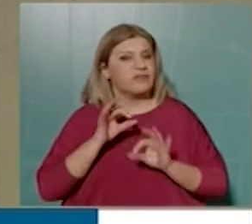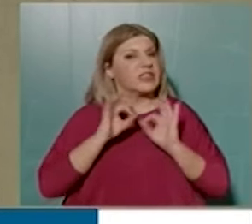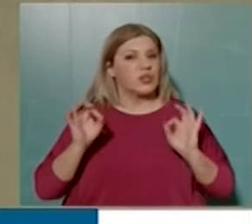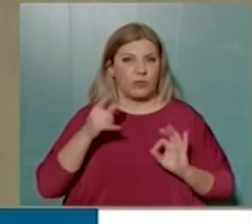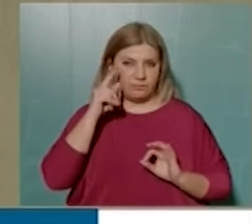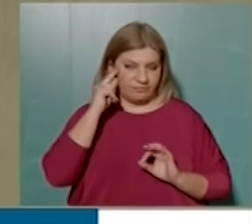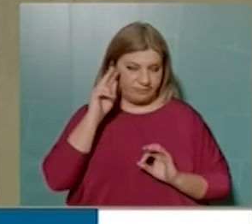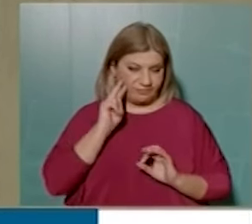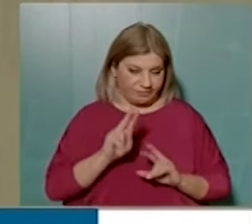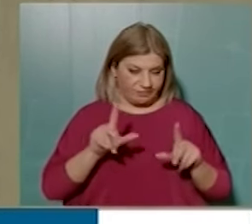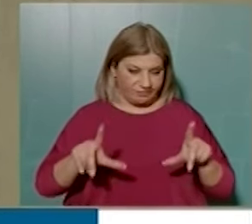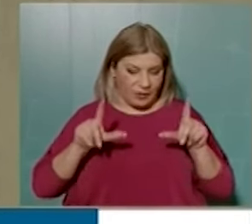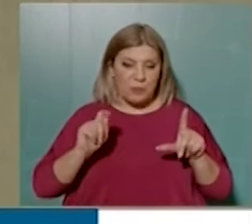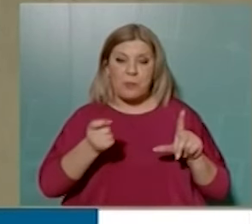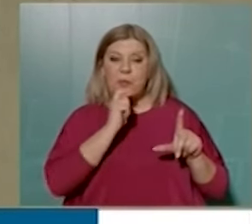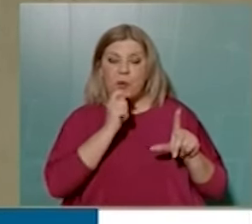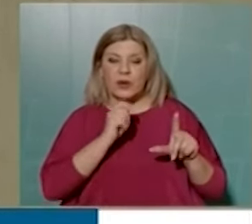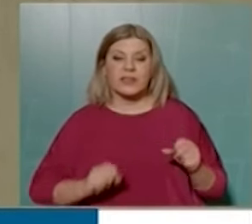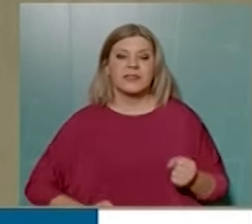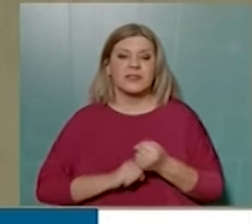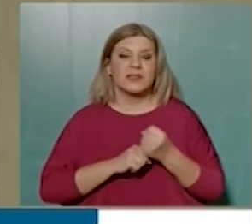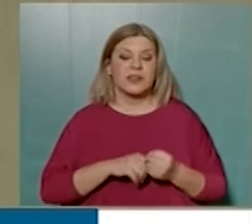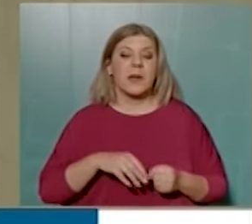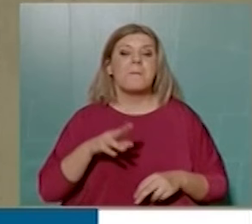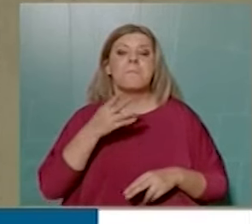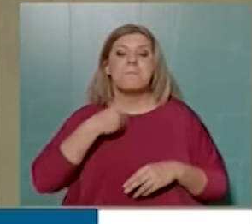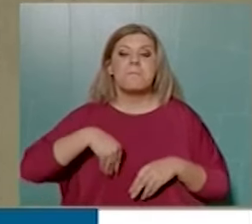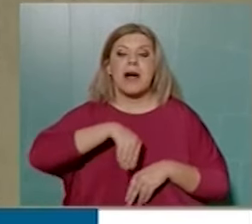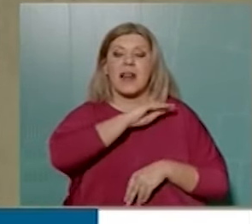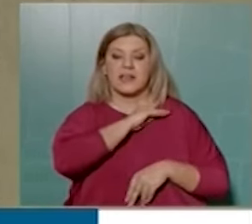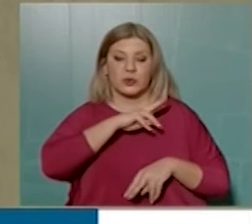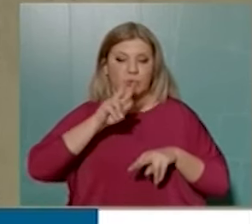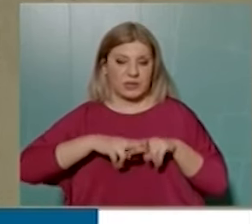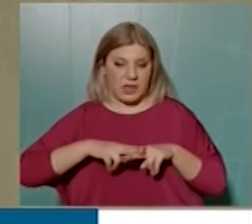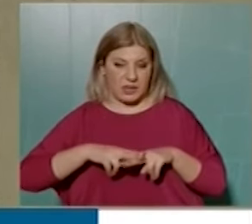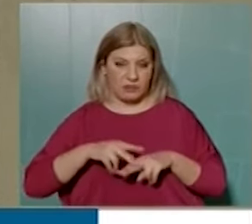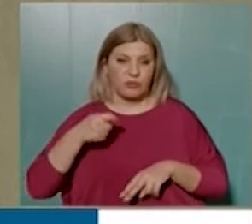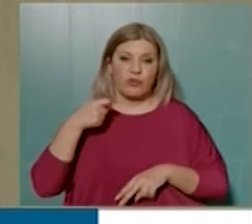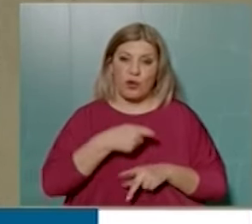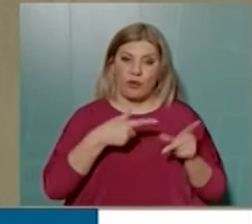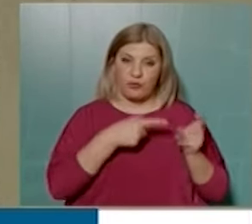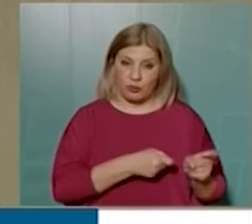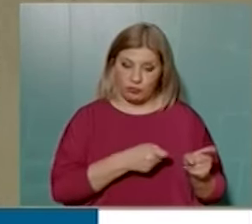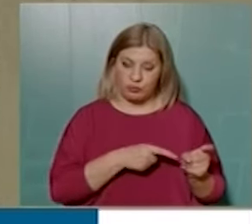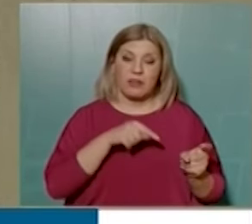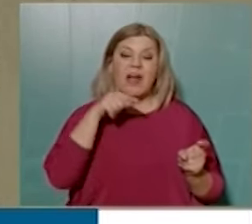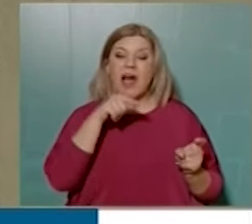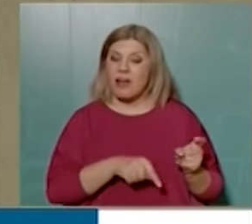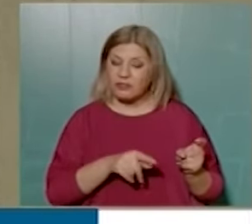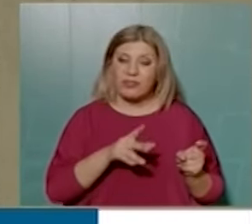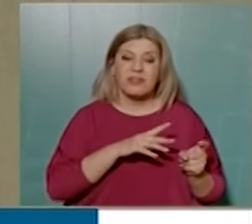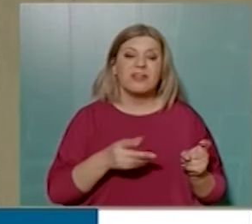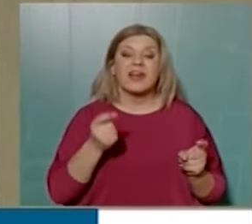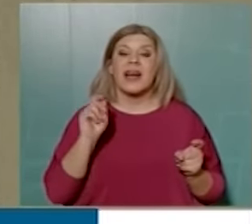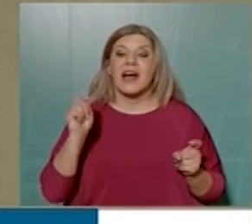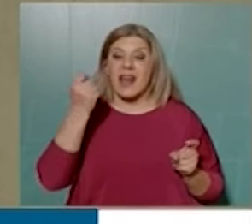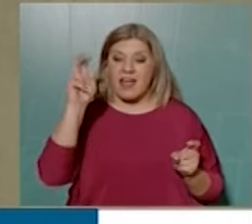φαινόμενο την πολιτική της στήριξης γενοκτονίας των παλαιστινίων από το κράτος δολοφόνο του ισραήλ και δεν τους φτάνουν κομένο λογαριασμοί του